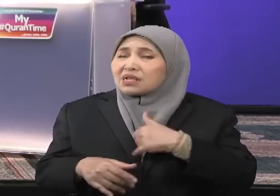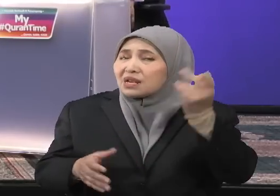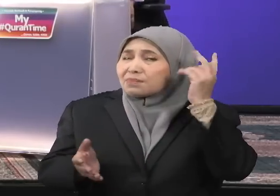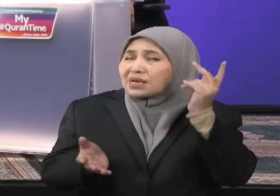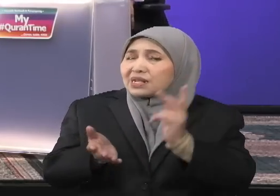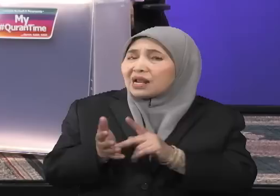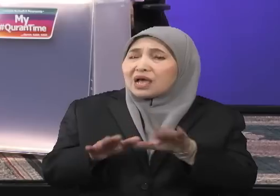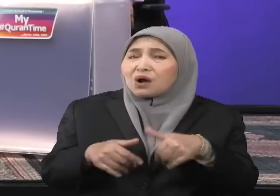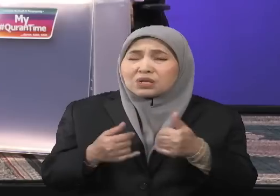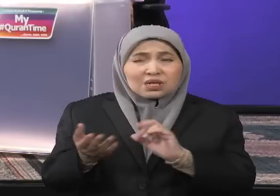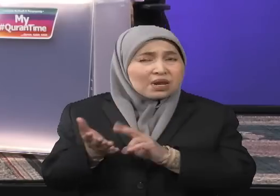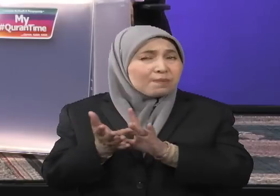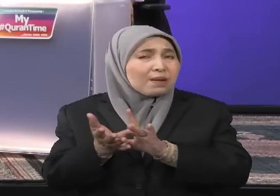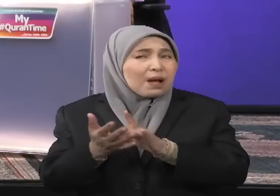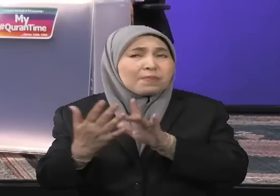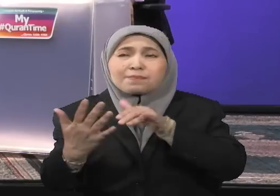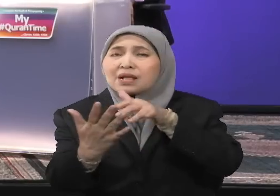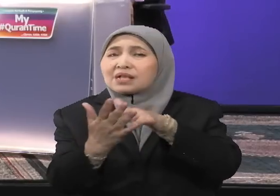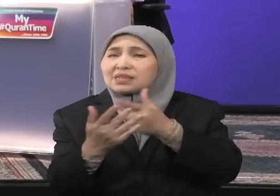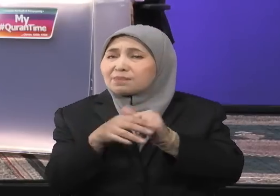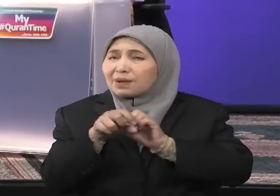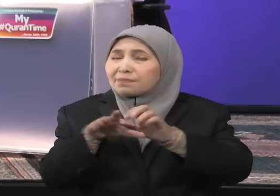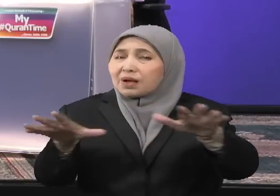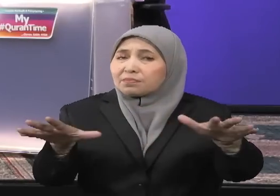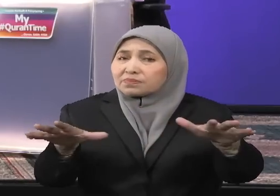Bagaimana untuk kita mengobati dan menghalangi daripada